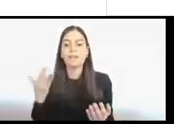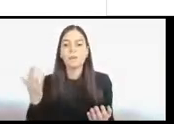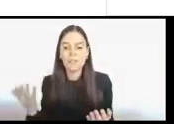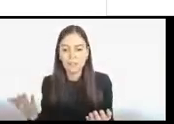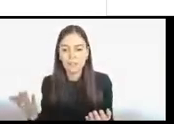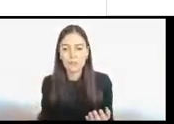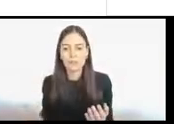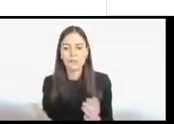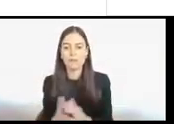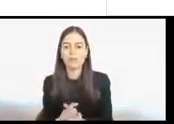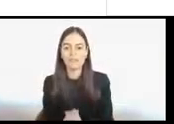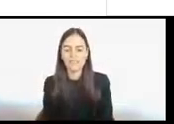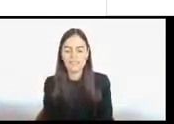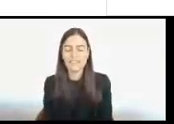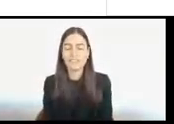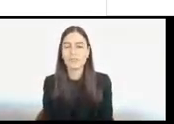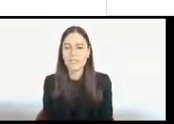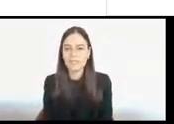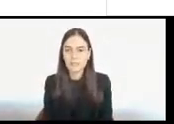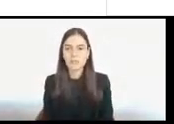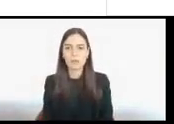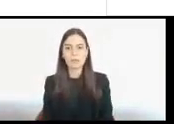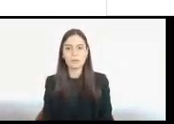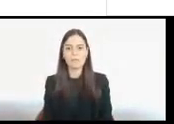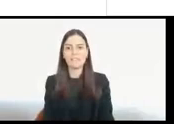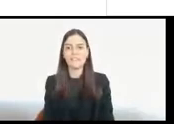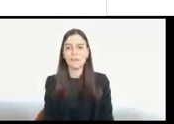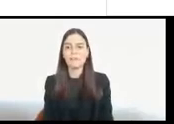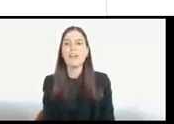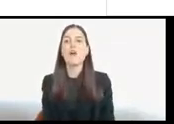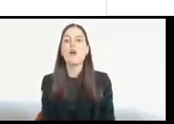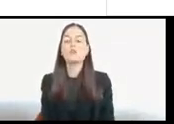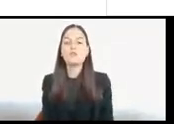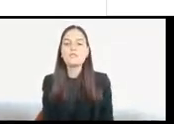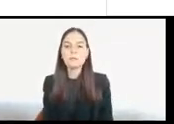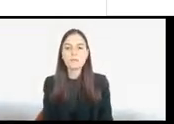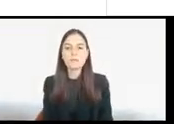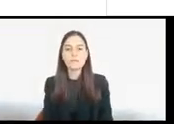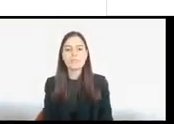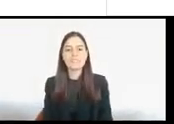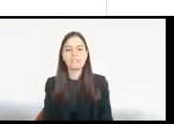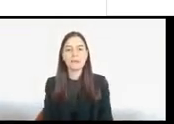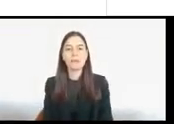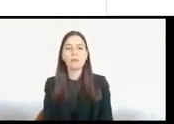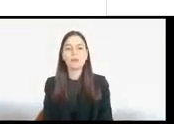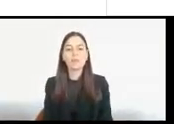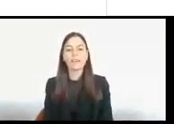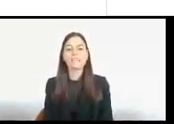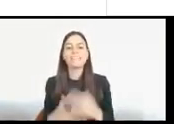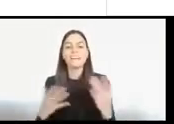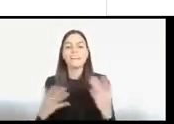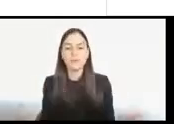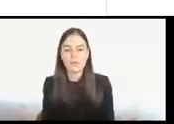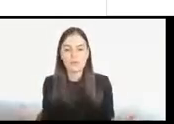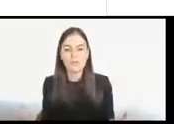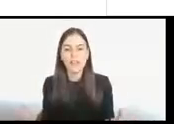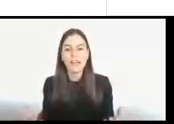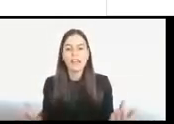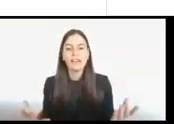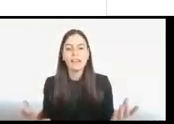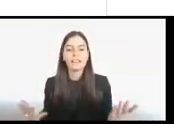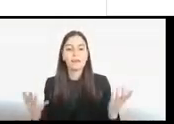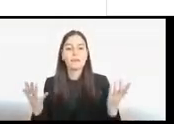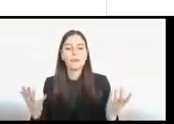d'emprunt et mon effet de levier pour investir. Donc ça, c'est une des possibilités. Deuxième possibilité, c'est via mon contrat d'assurance